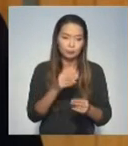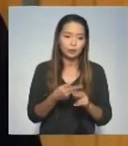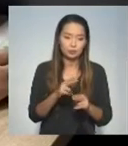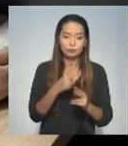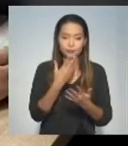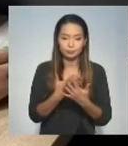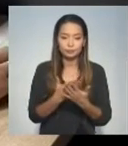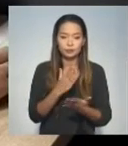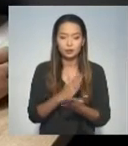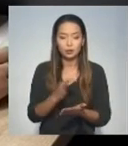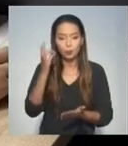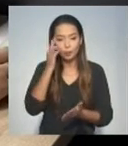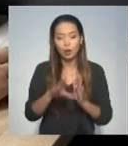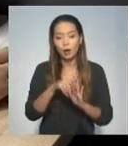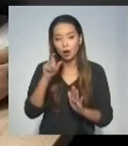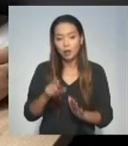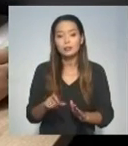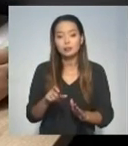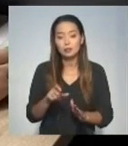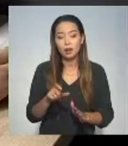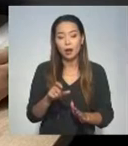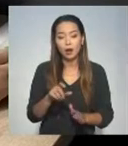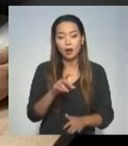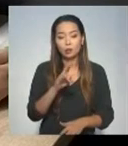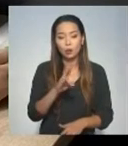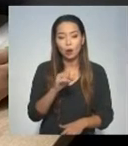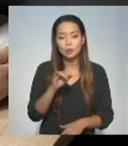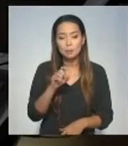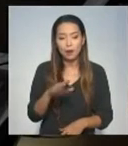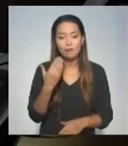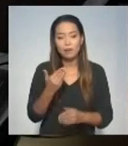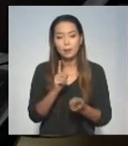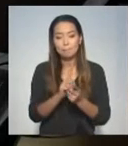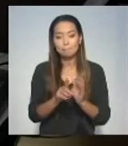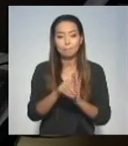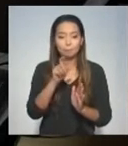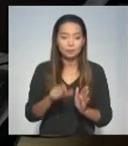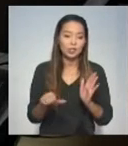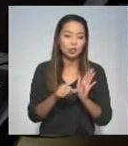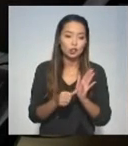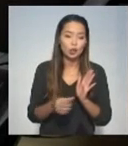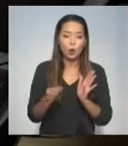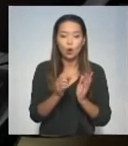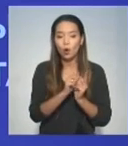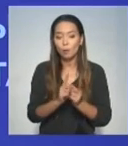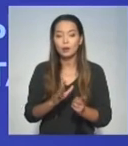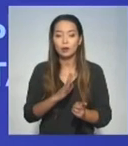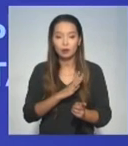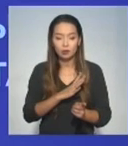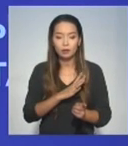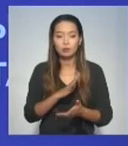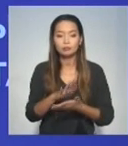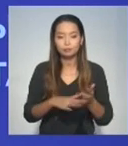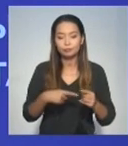анонсы напомню кандидат в президенты встретился с избирателями в планах охватить